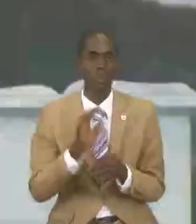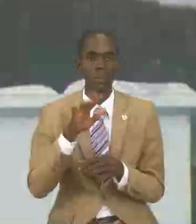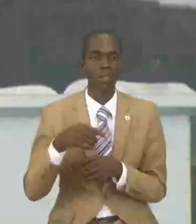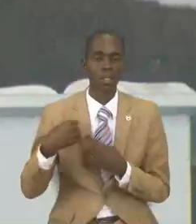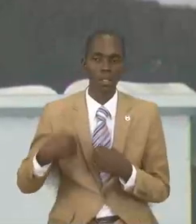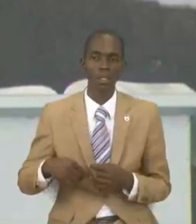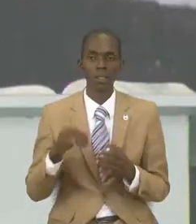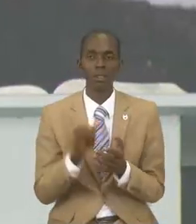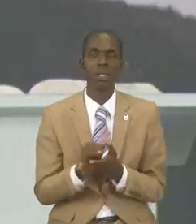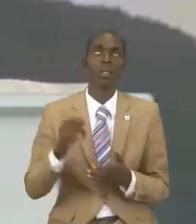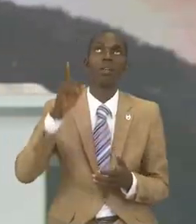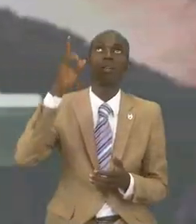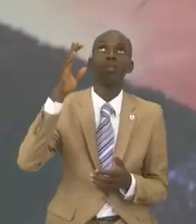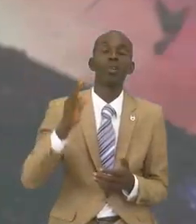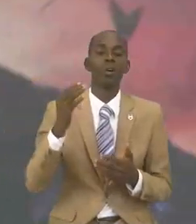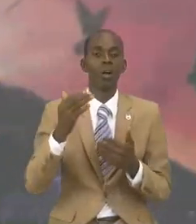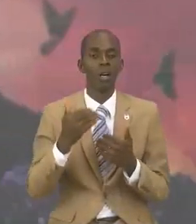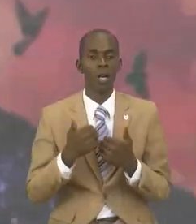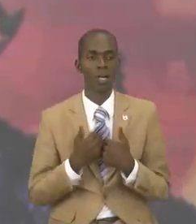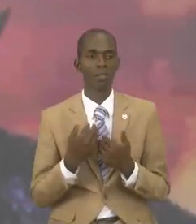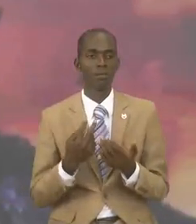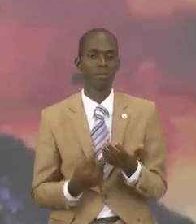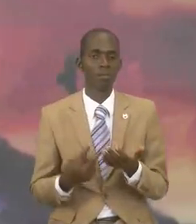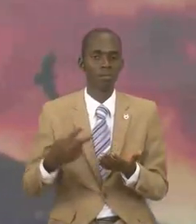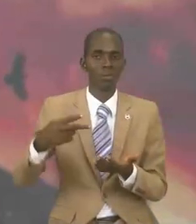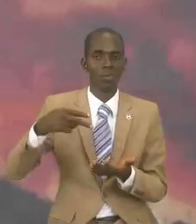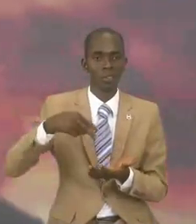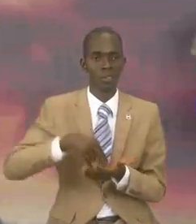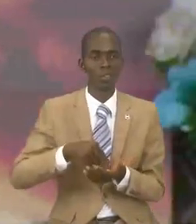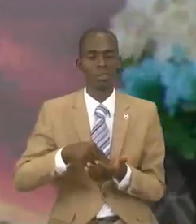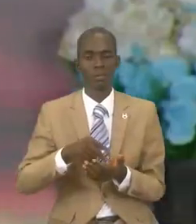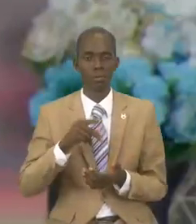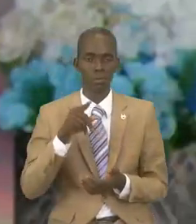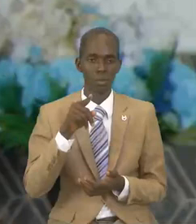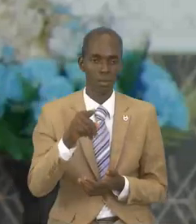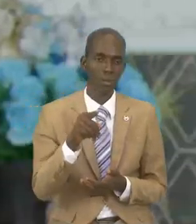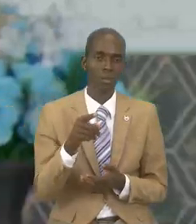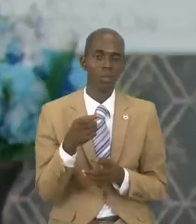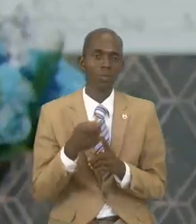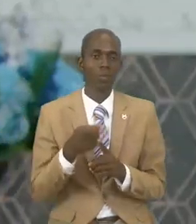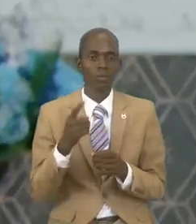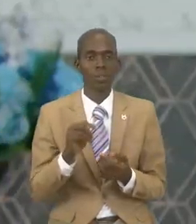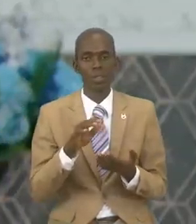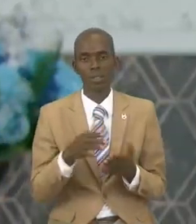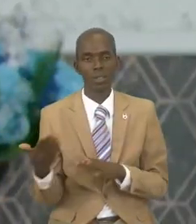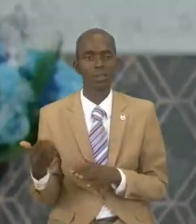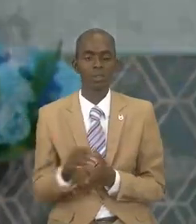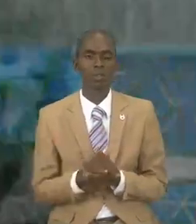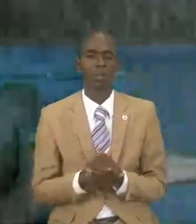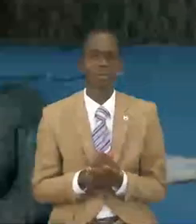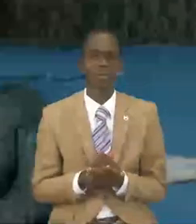cœur que Dieu l'a ressuscité des morts, vois